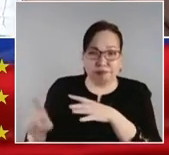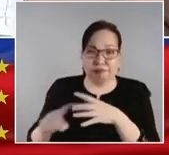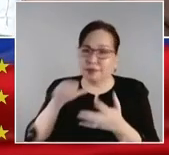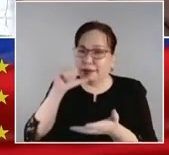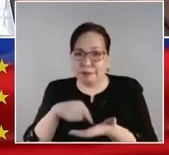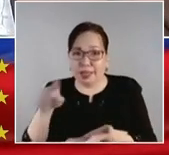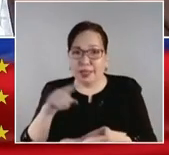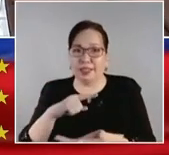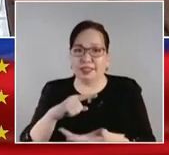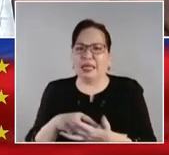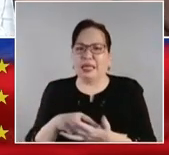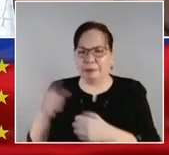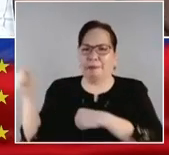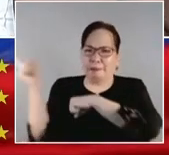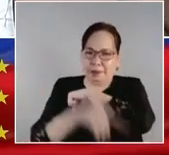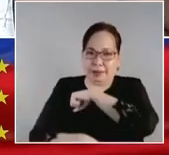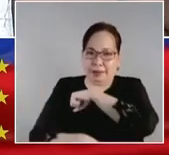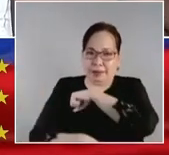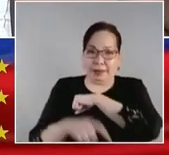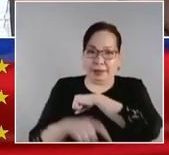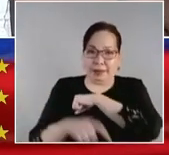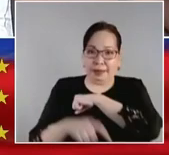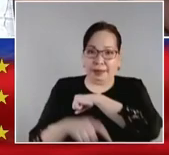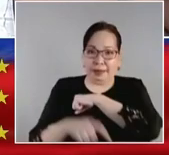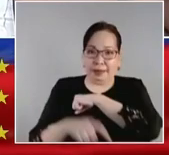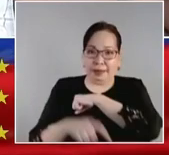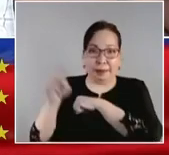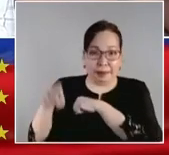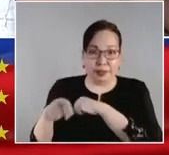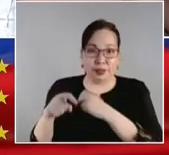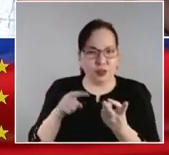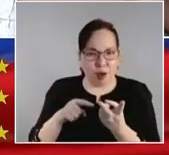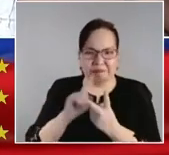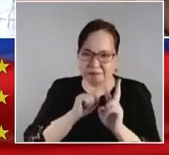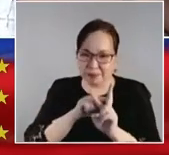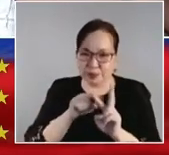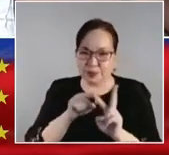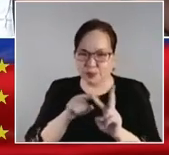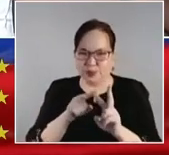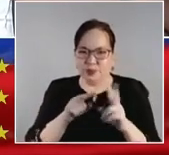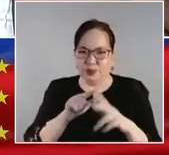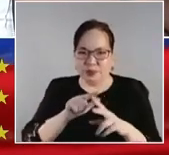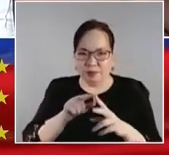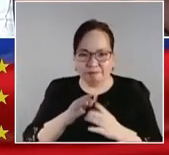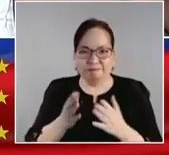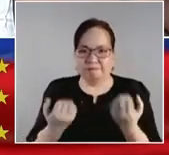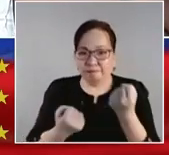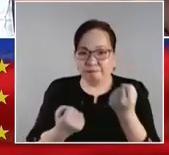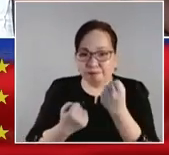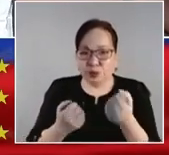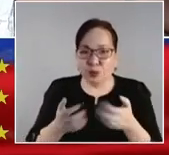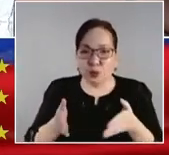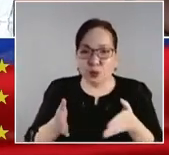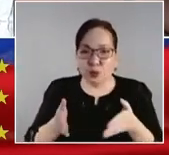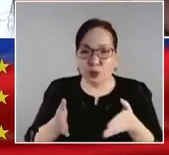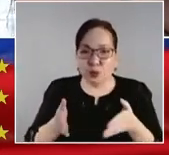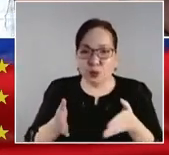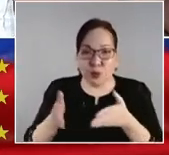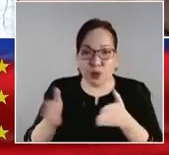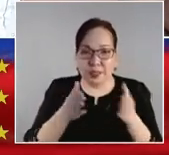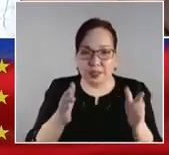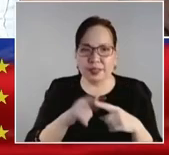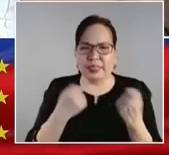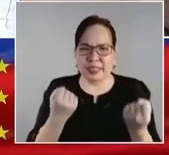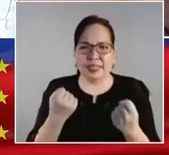approach, mabibigyan pong tugon yan with simple you know, policy measures and effective